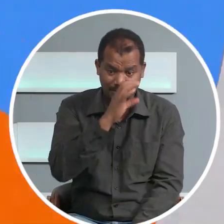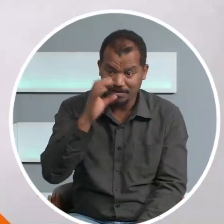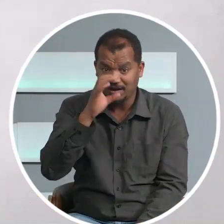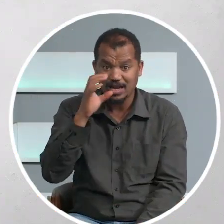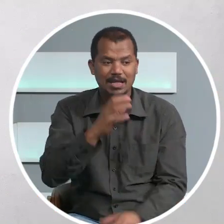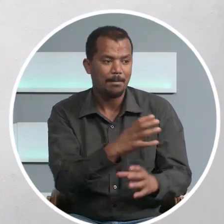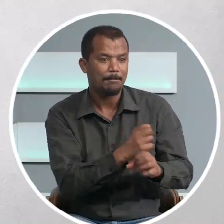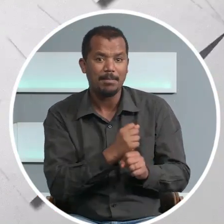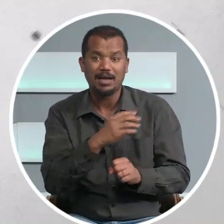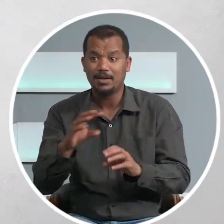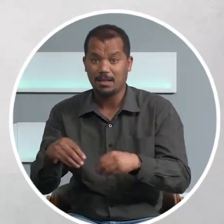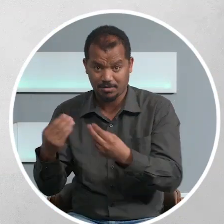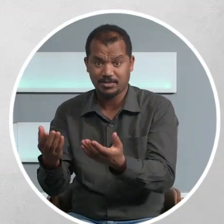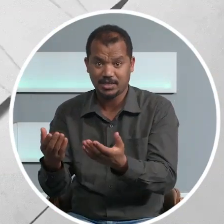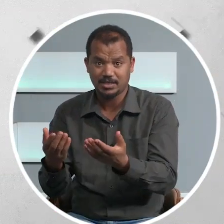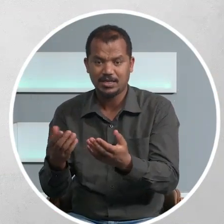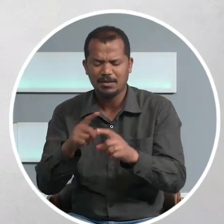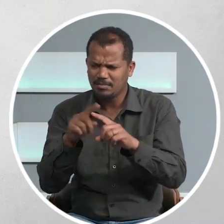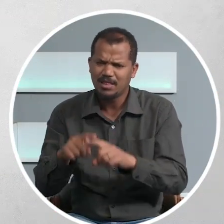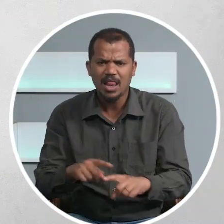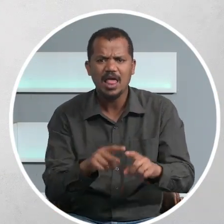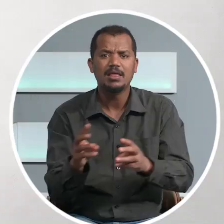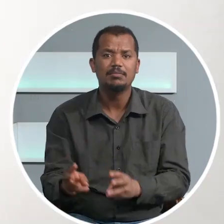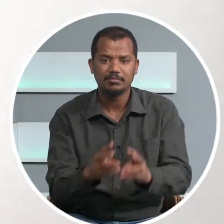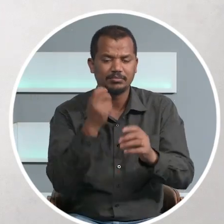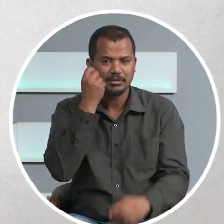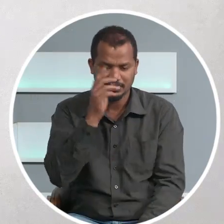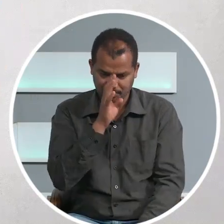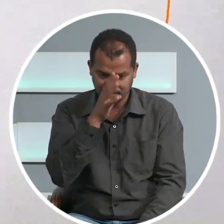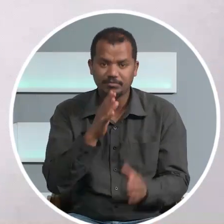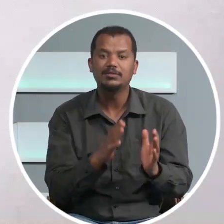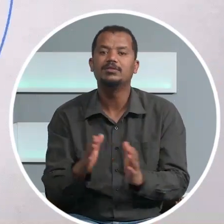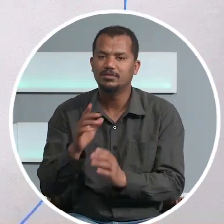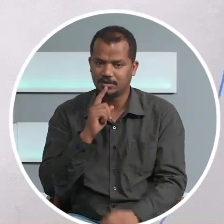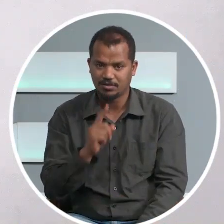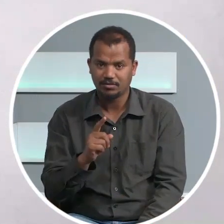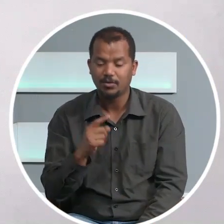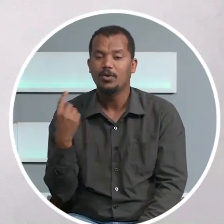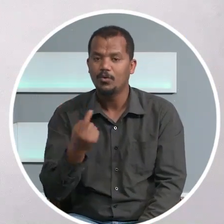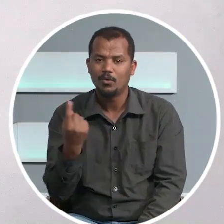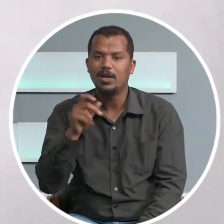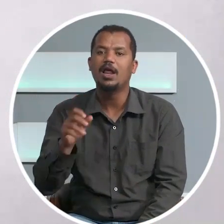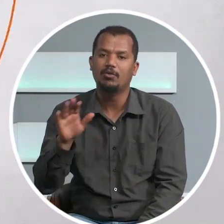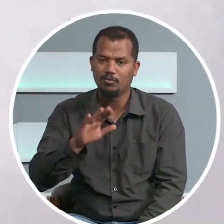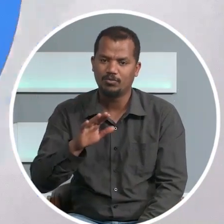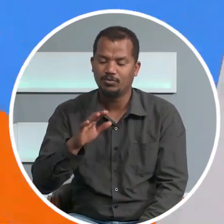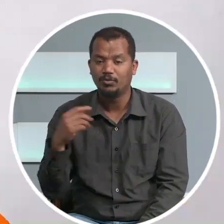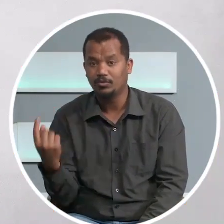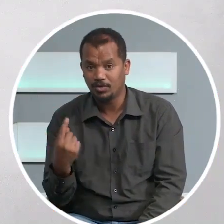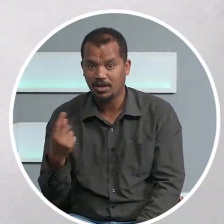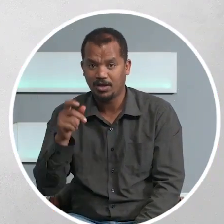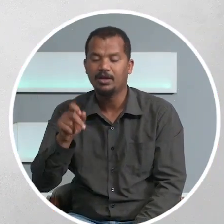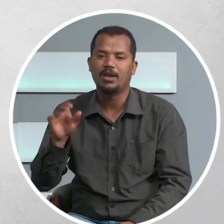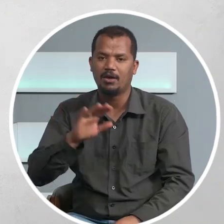መረጃ በማፈላለግ በመቀበልና በመስጠት በተለያየ መንገድ ግንዛቤ የሚፈጠርበት ዝግጅት ነው። ሁሌ